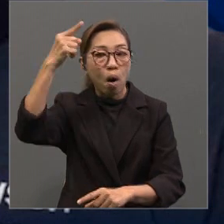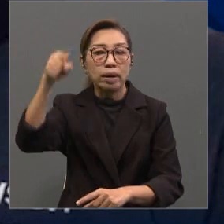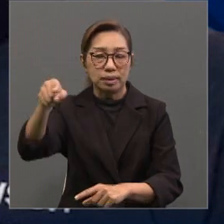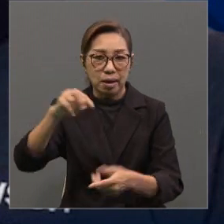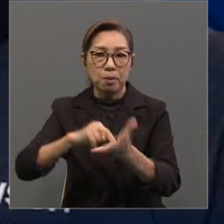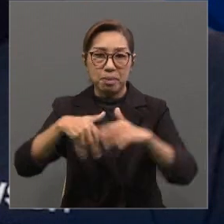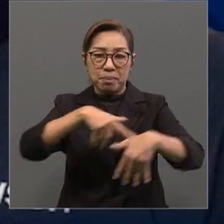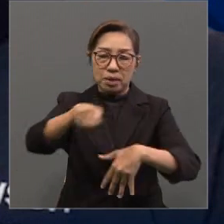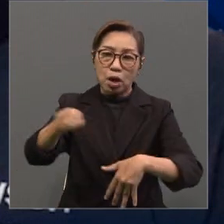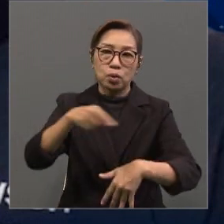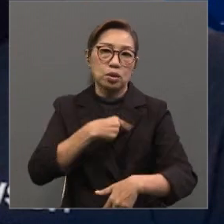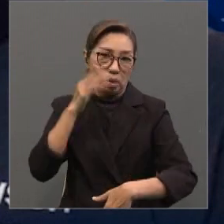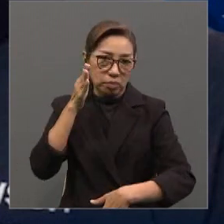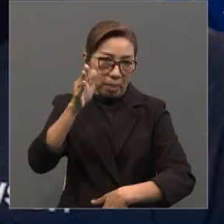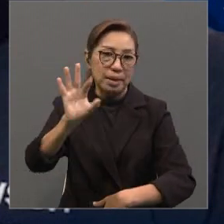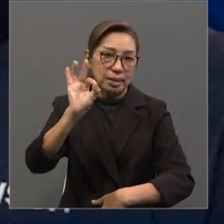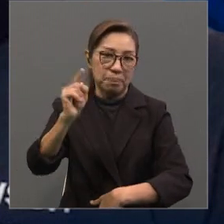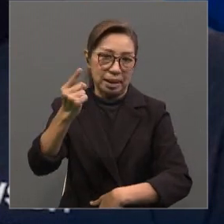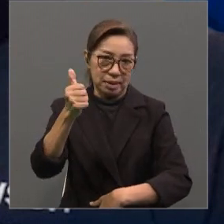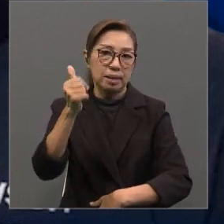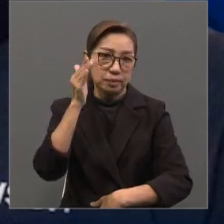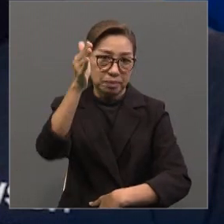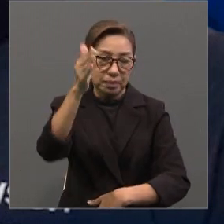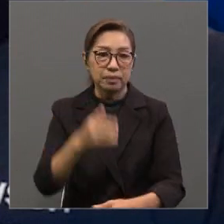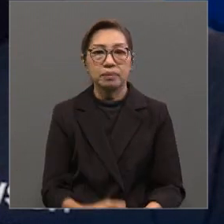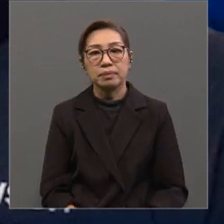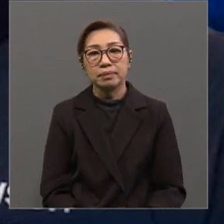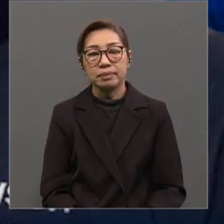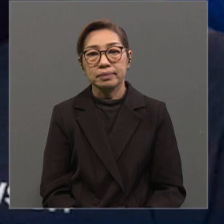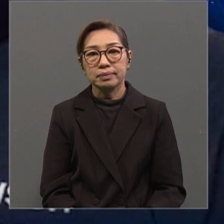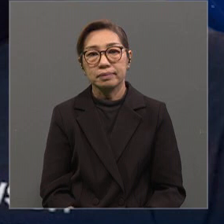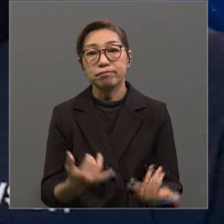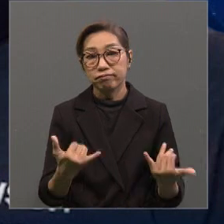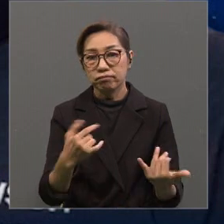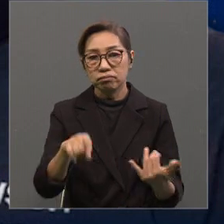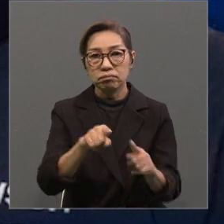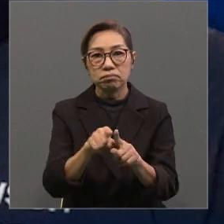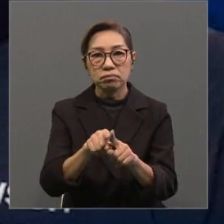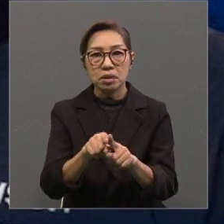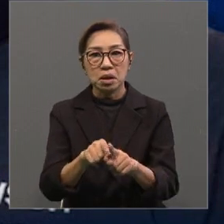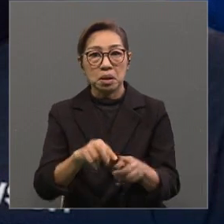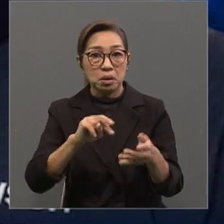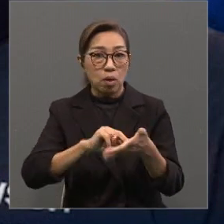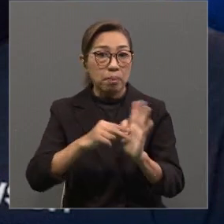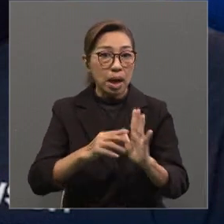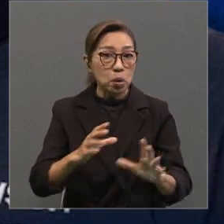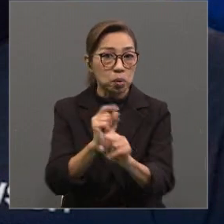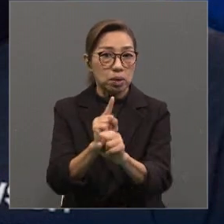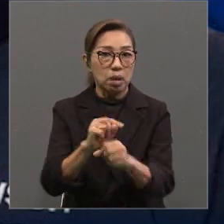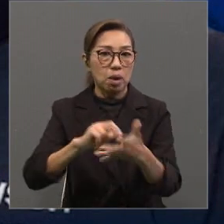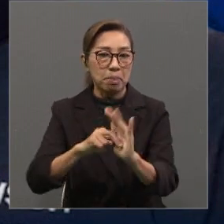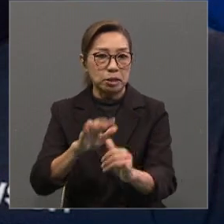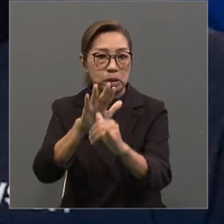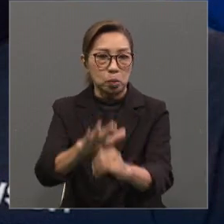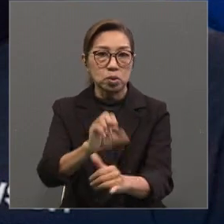เมืองได้อย่างสง่าผ่าเผยได้อีกครั้งดูเหมือนว่าแรงกดดันตอนนี้ไม่ใช่ไปอยู่ที่สว250เสียงแล้วนะค